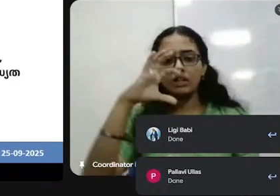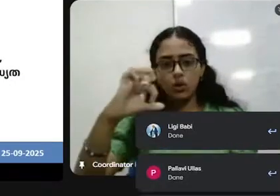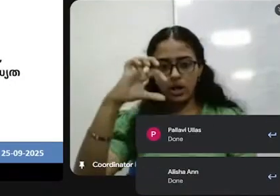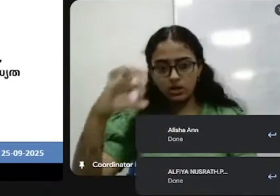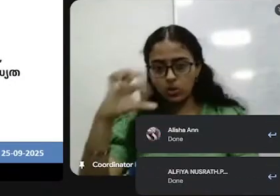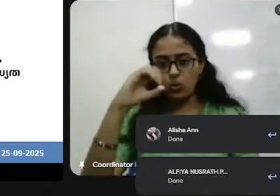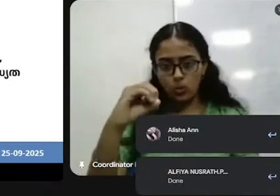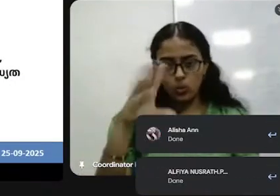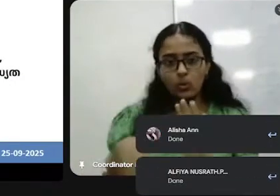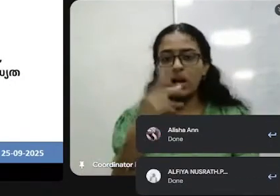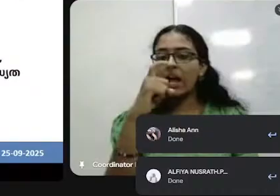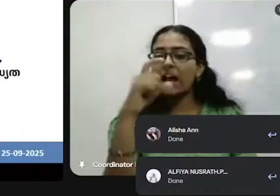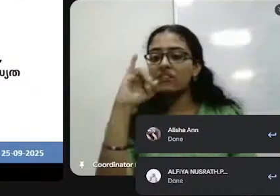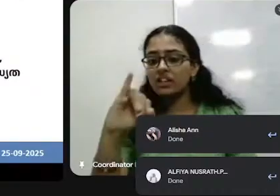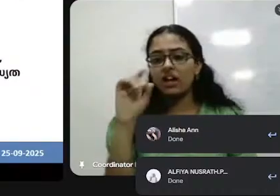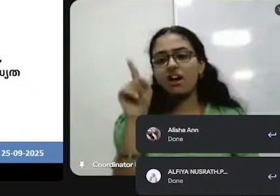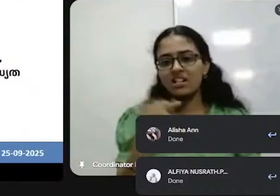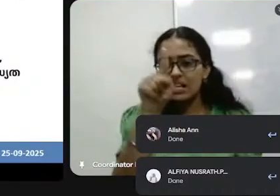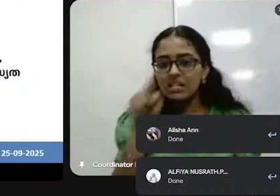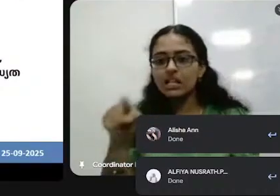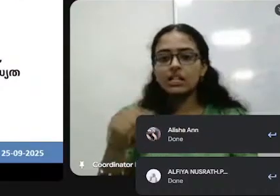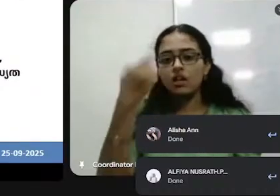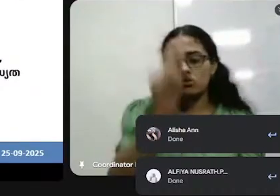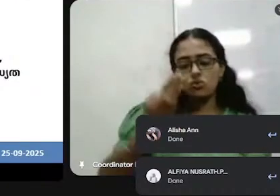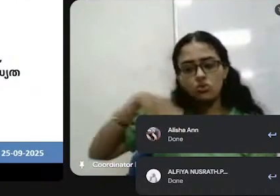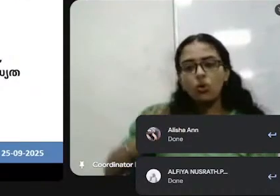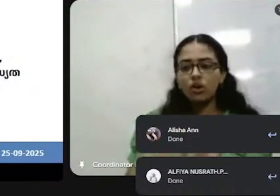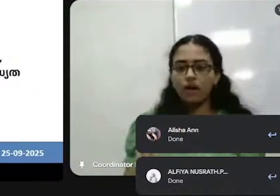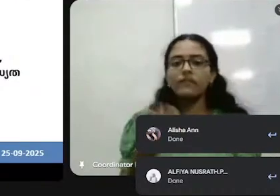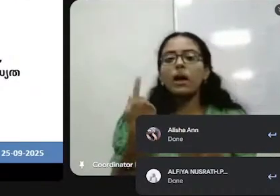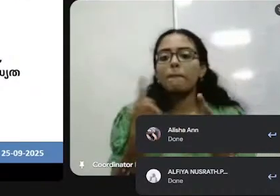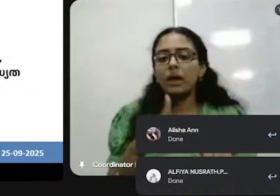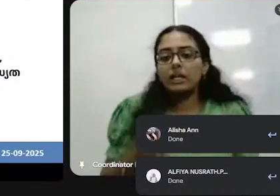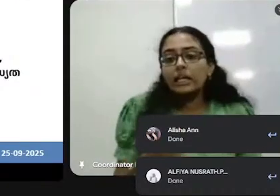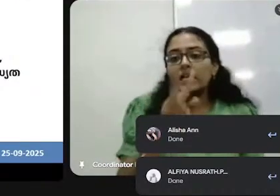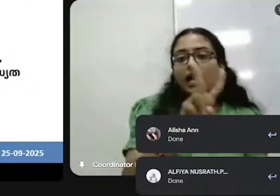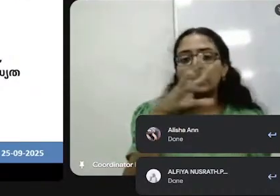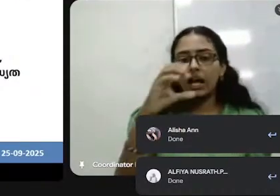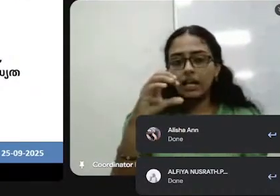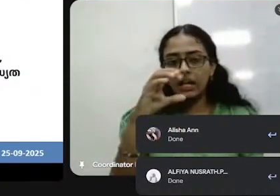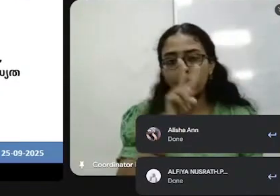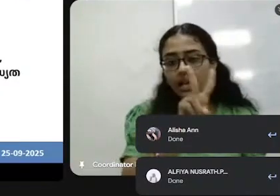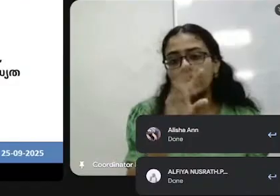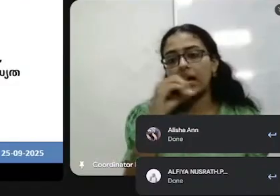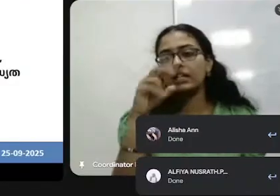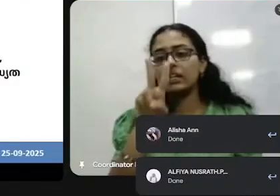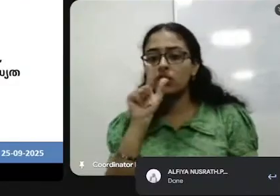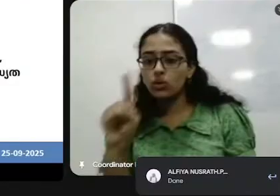1990 76% സ്ട്രോക്ക് 2021 ആകുമ്പോൾ 88%